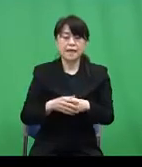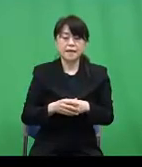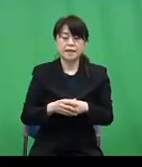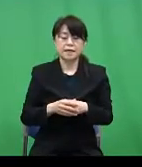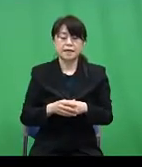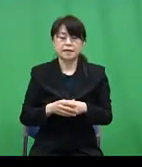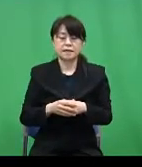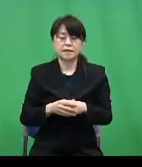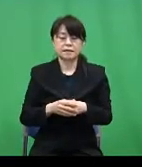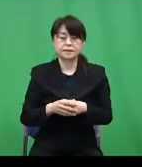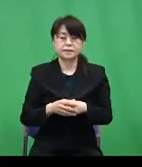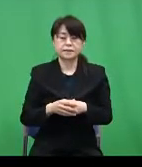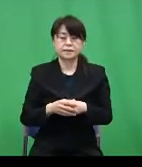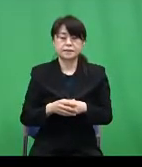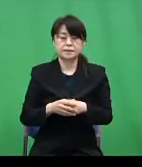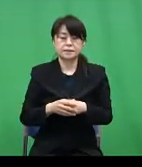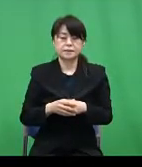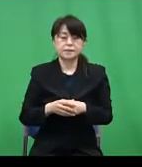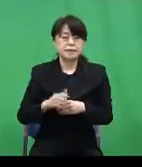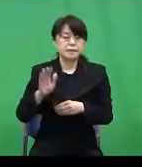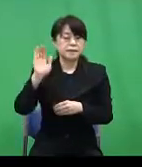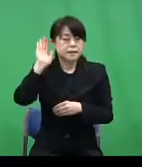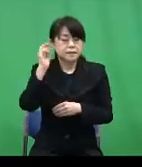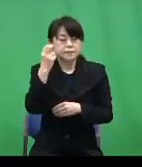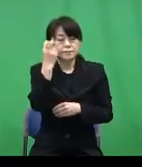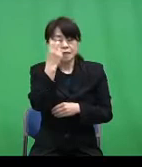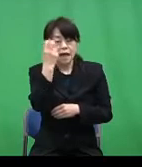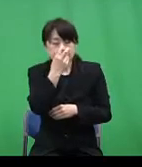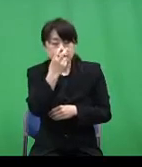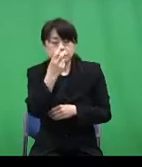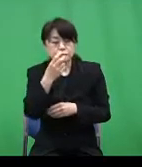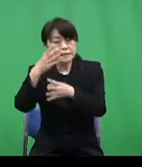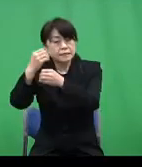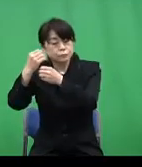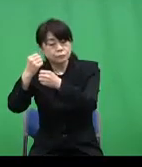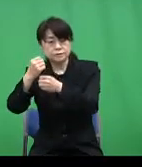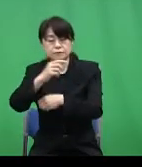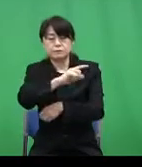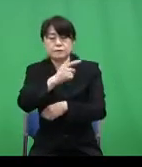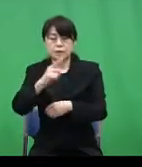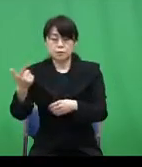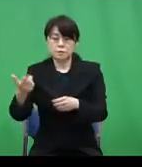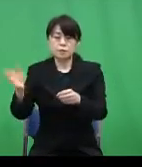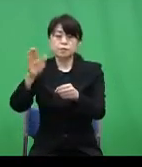方で、そのことについて大変いつヒアリングするとかいったことも含めて